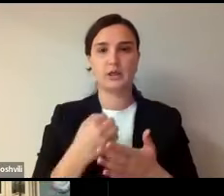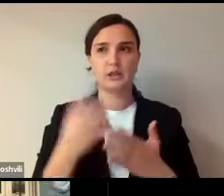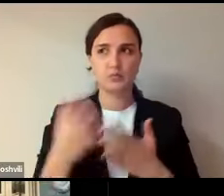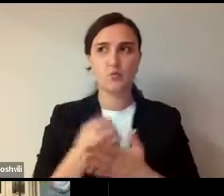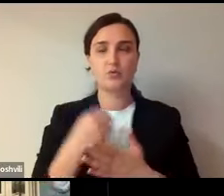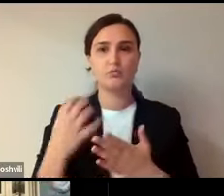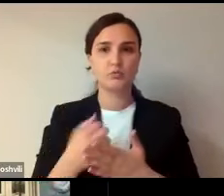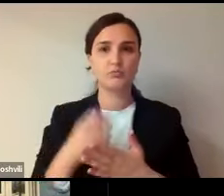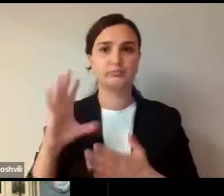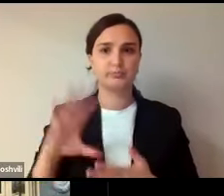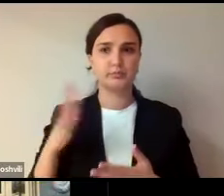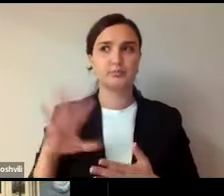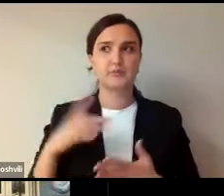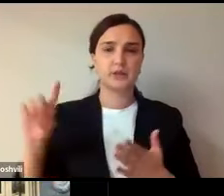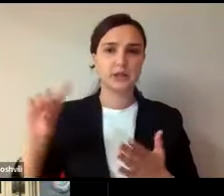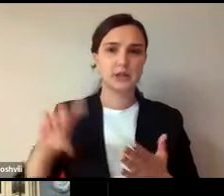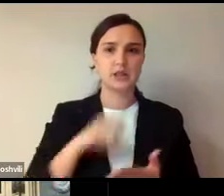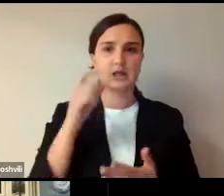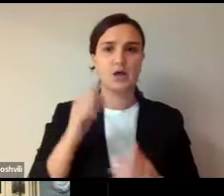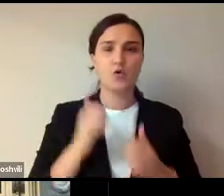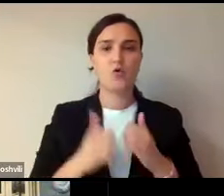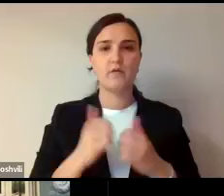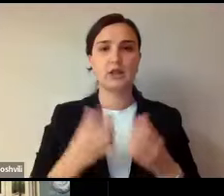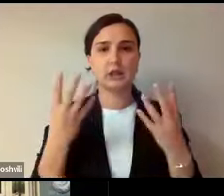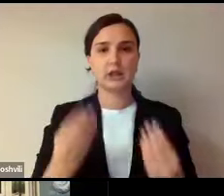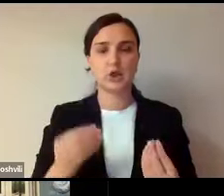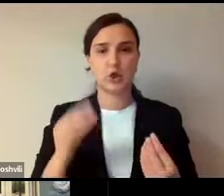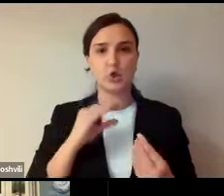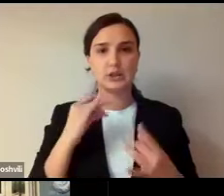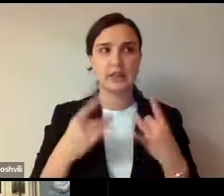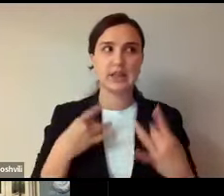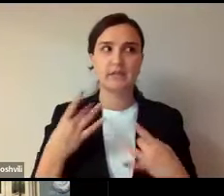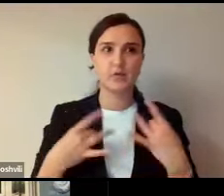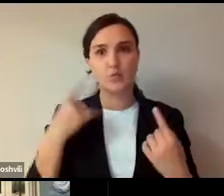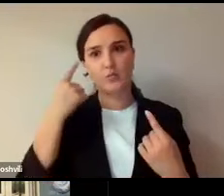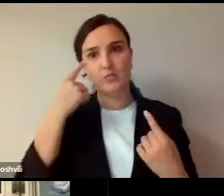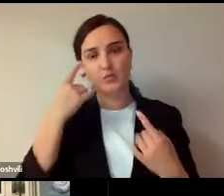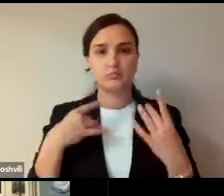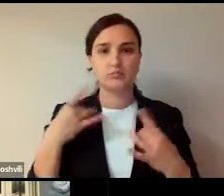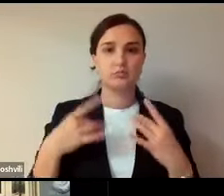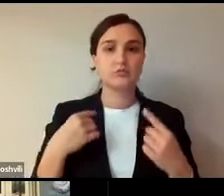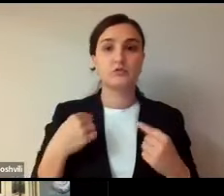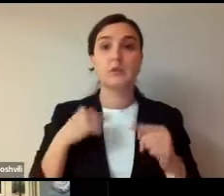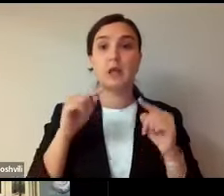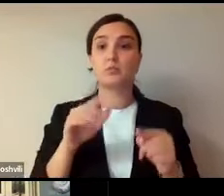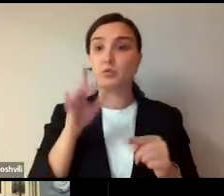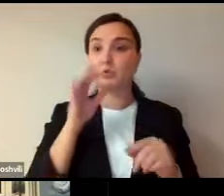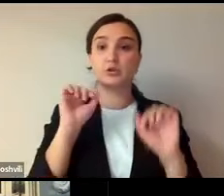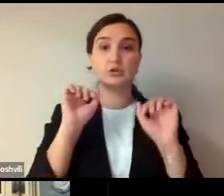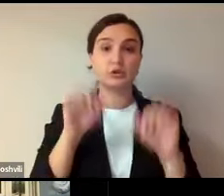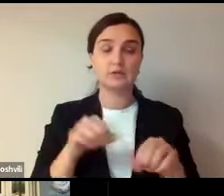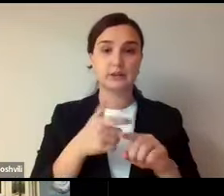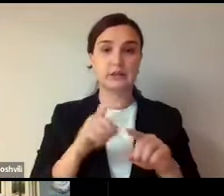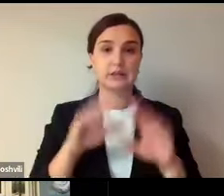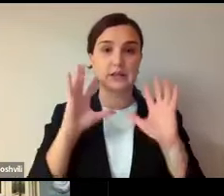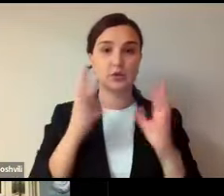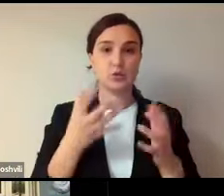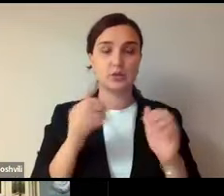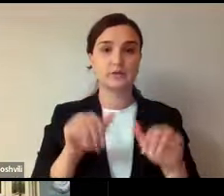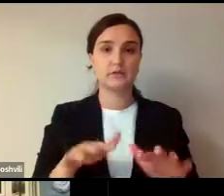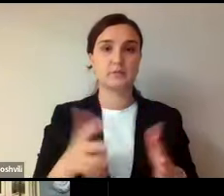გაიარეს ეს გზა და აი ყოველი დღე როცა ნერვიულობაში ვხარჯოთ, ჩვენ ამ დროს შეგვიძლია რაღაც ძალიან სერიოზული